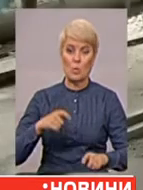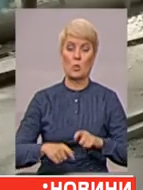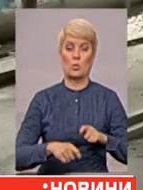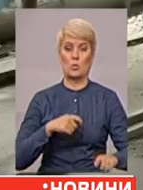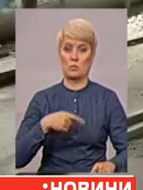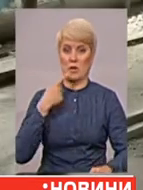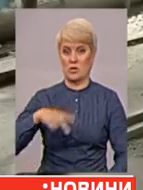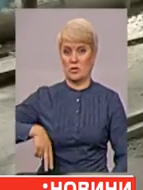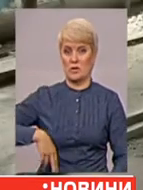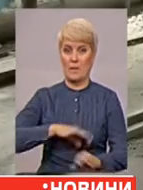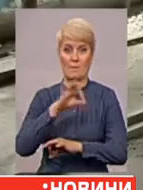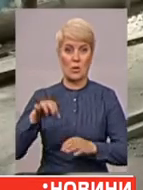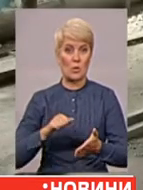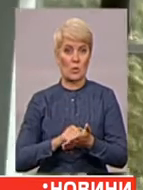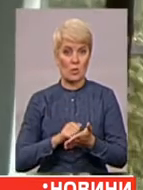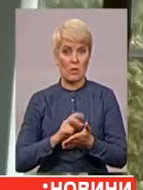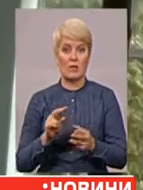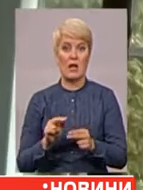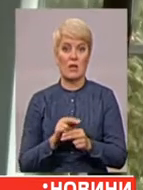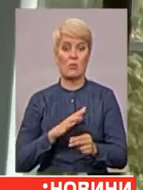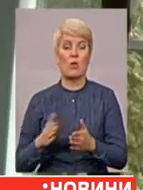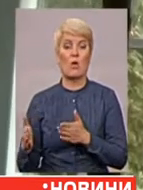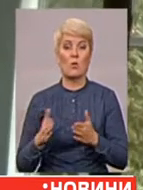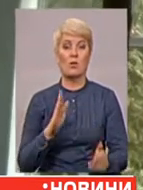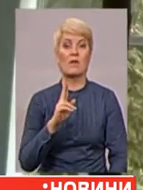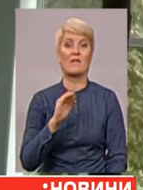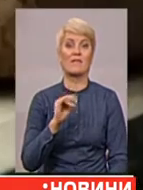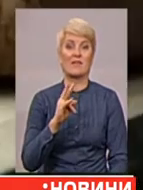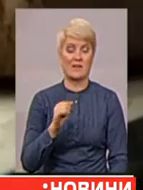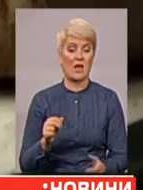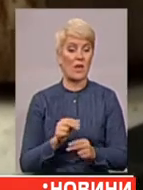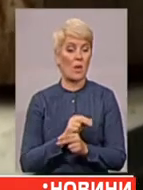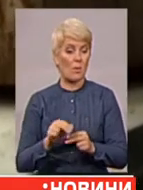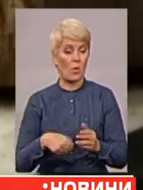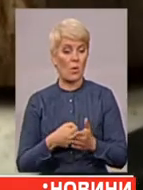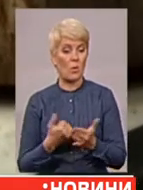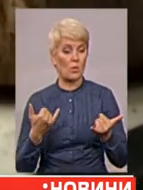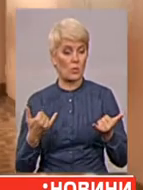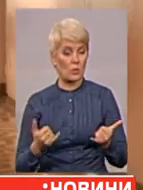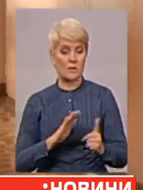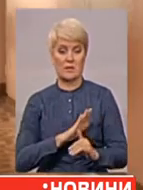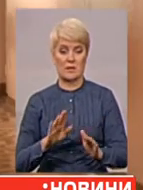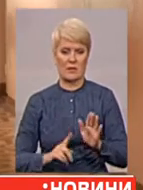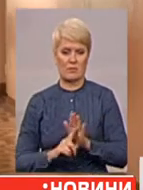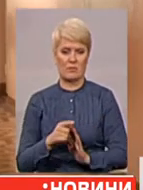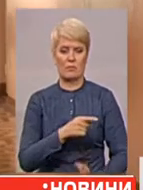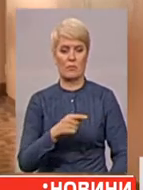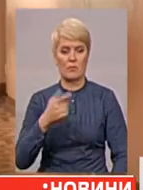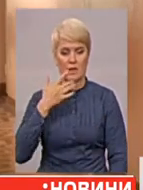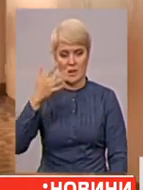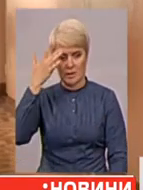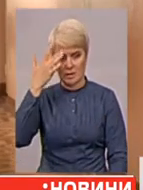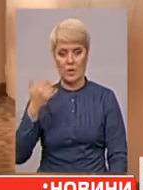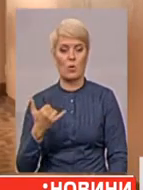директорка. Каже, проєктна документація на ремонт була готова у квітні, але робіт досі не розпочали. Протягом літа у